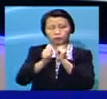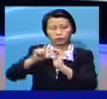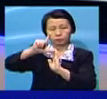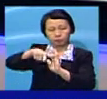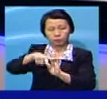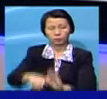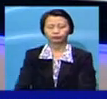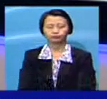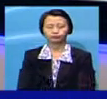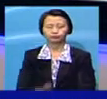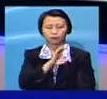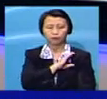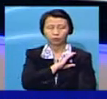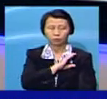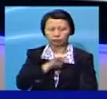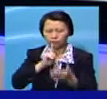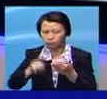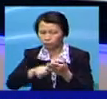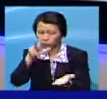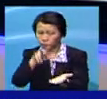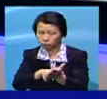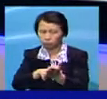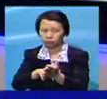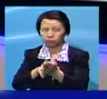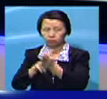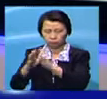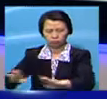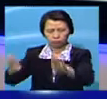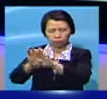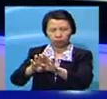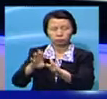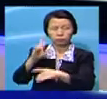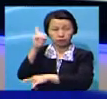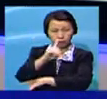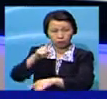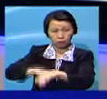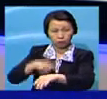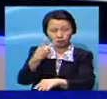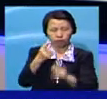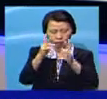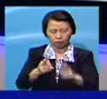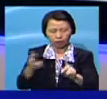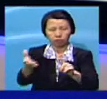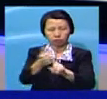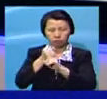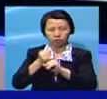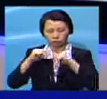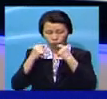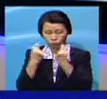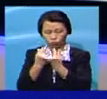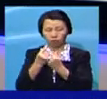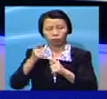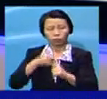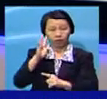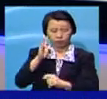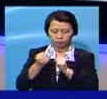nanti polis sedang memeriksa kesahihan laporan otago daily times mengenai dua rakyat Malaysia yang dicolek kumpulan Abu sayaf pada